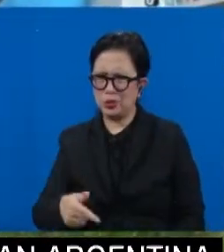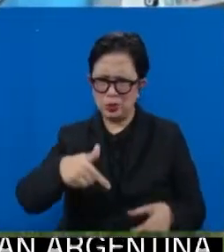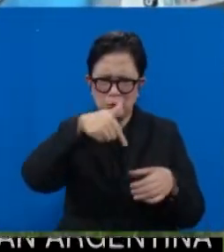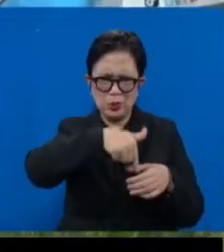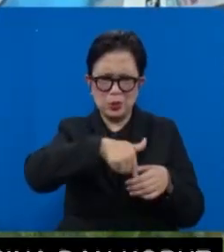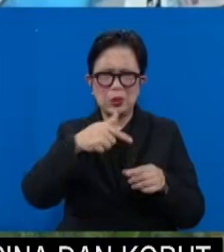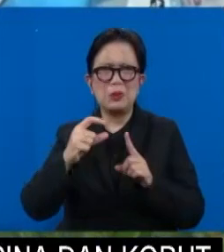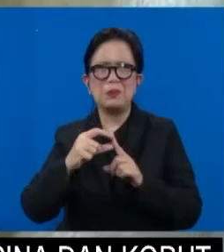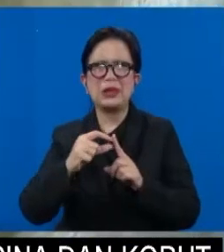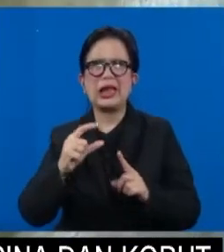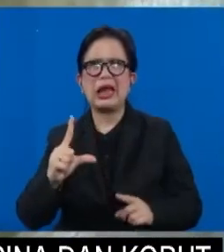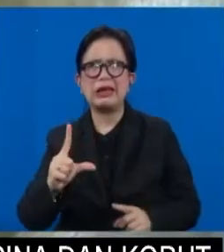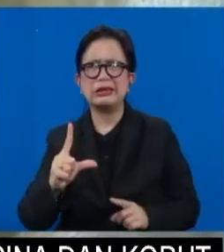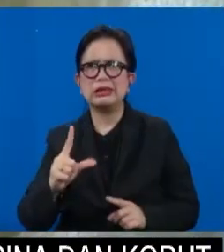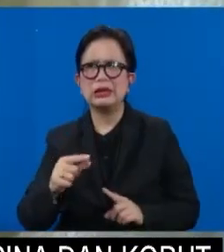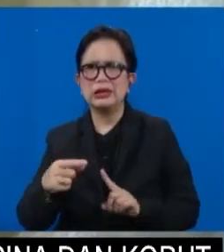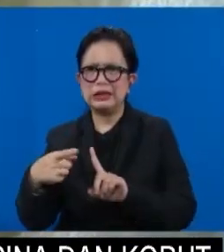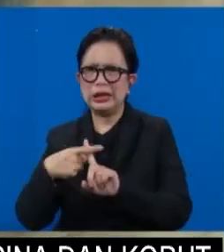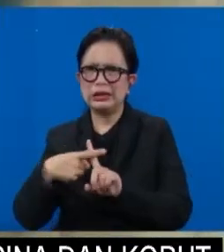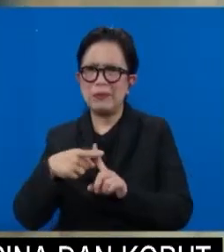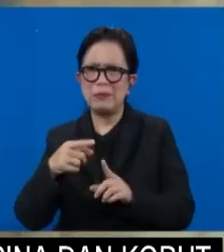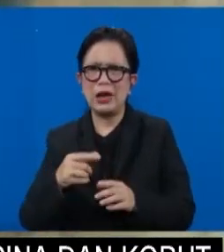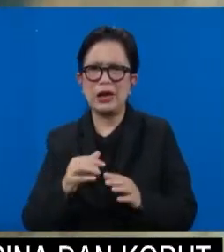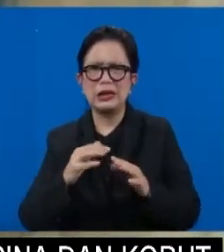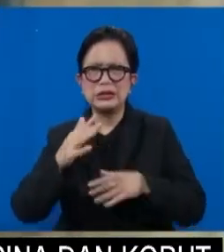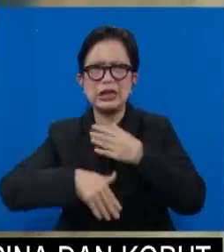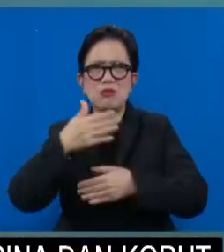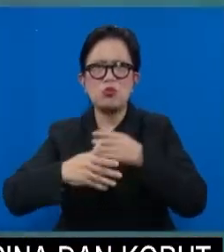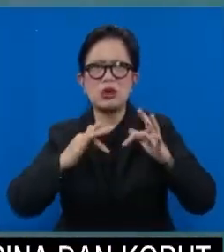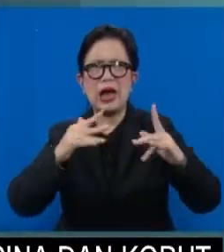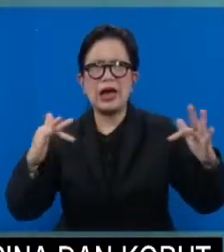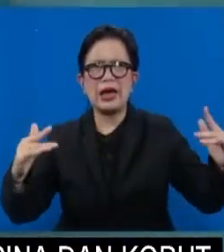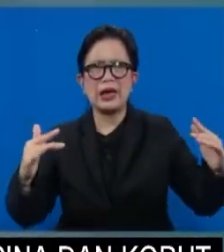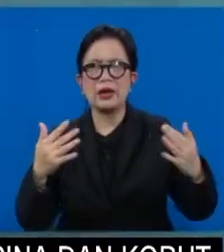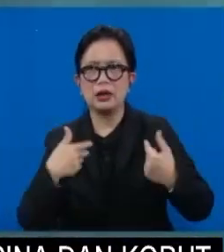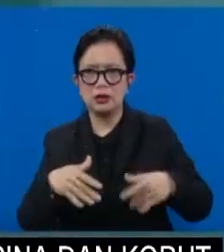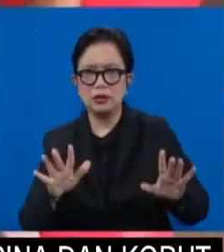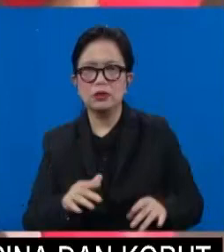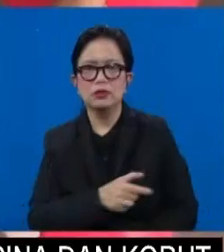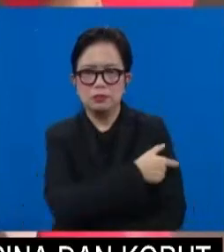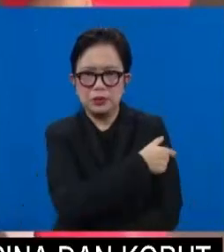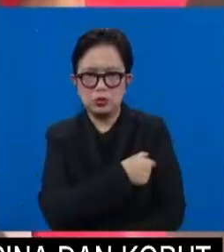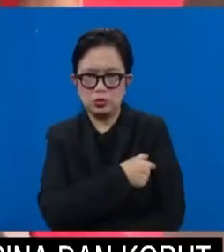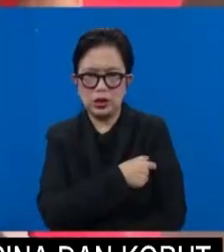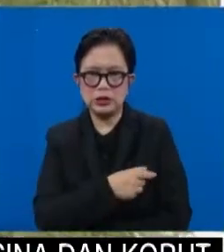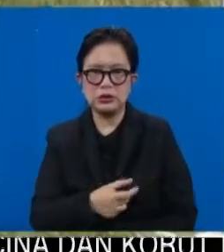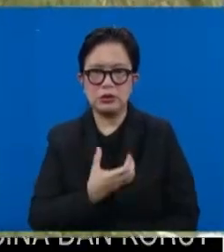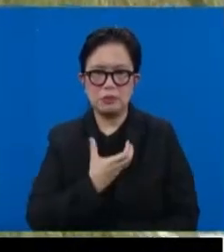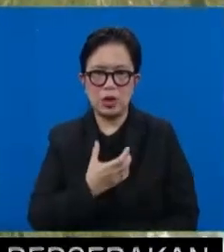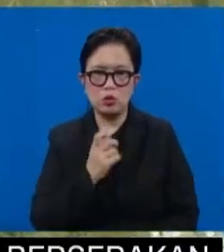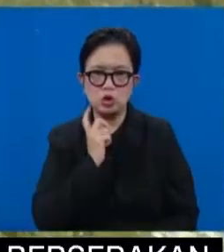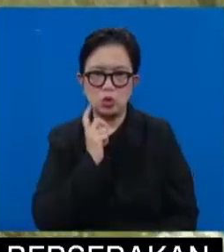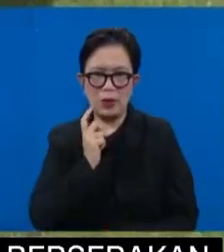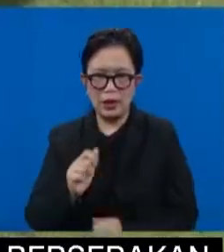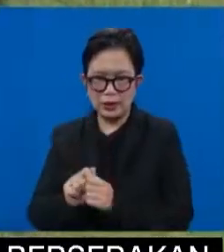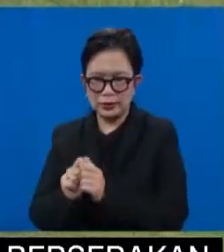kendaraan bermotor. Campuran air dalam Pertalite ini diketahui petugas SPBU setempat ketika melakukan prosedur uji sampling sebelum